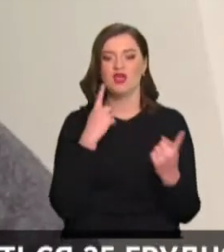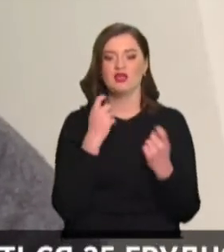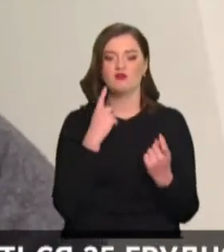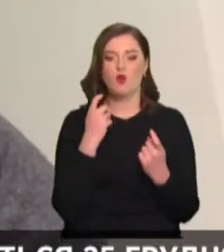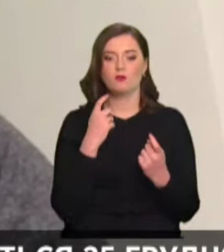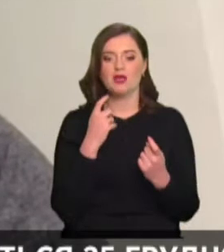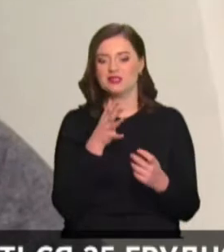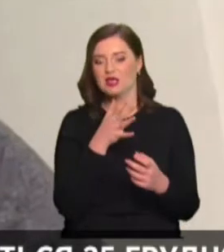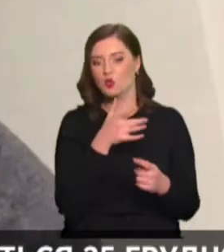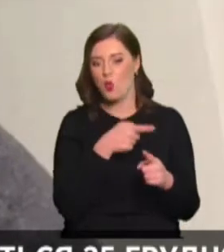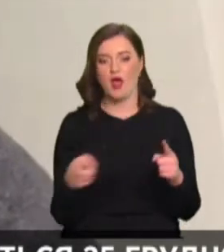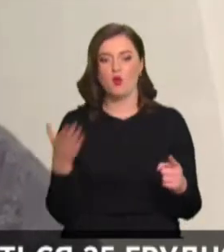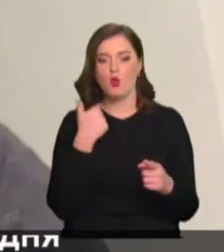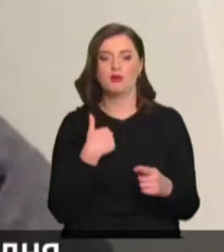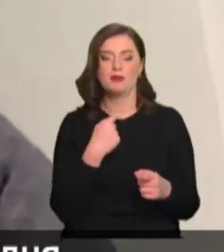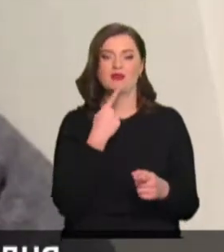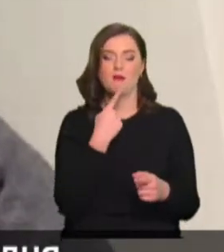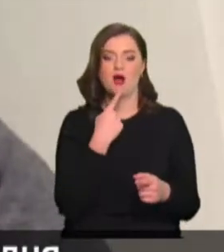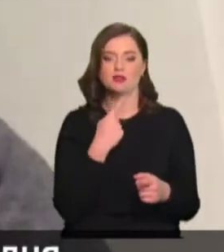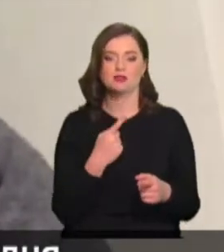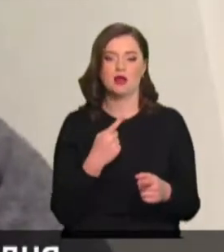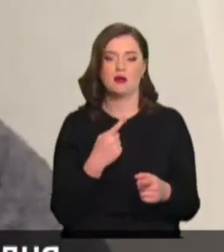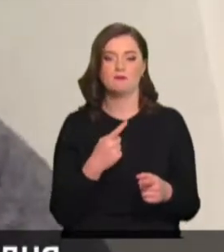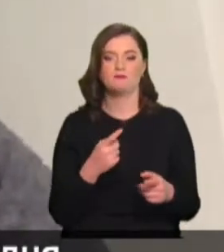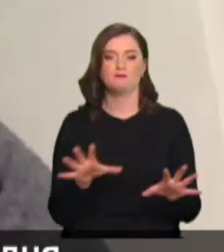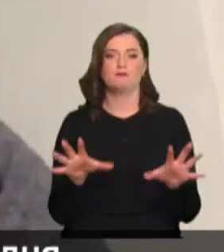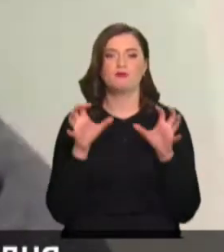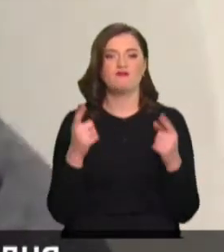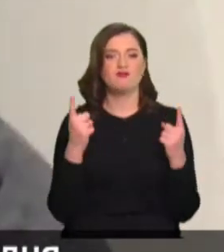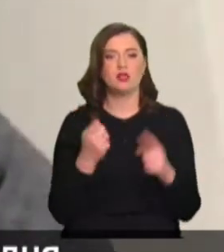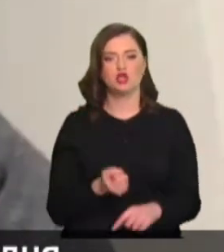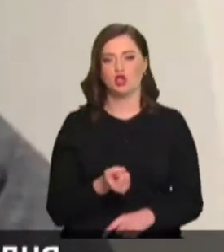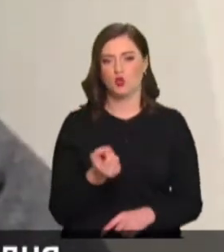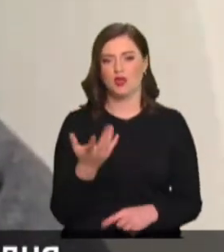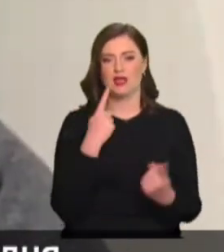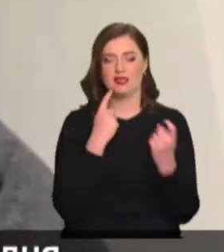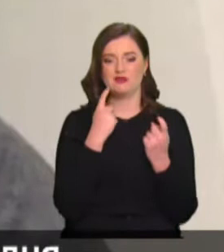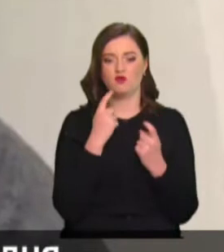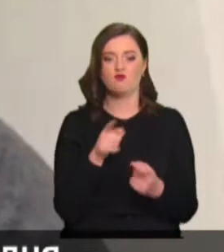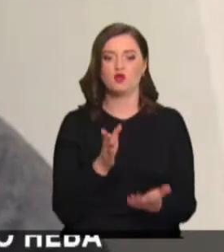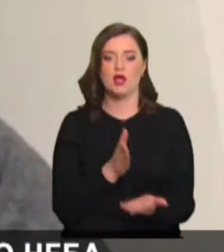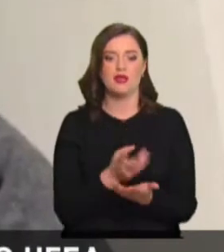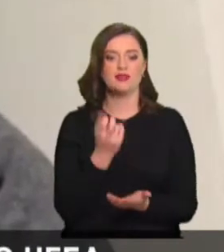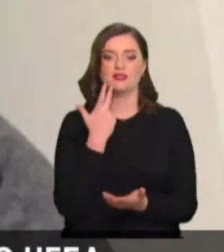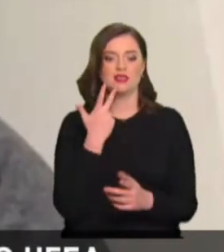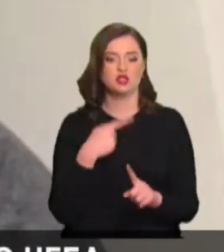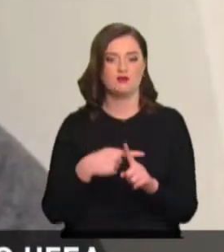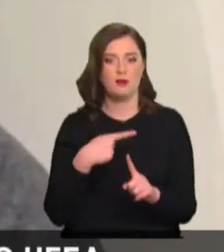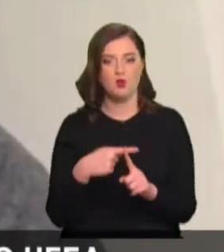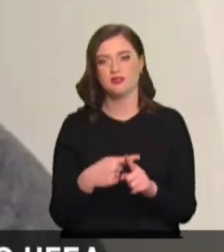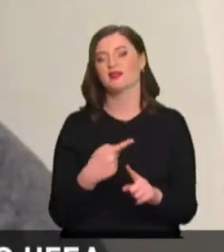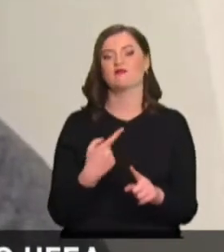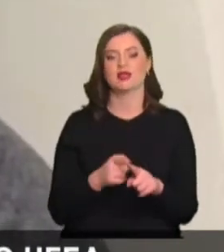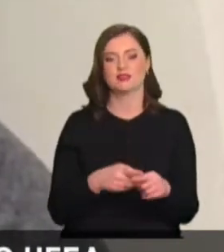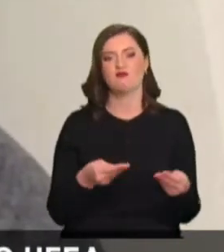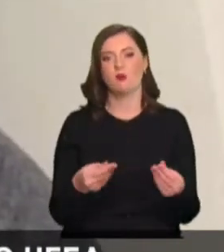коли ми намагаємося перетравити величезну кількість інформації, вона є не завжди позитивною, це все